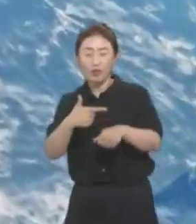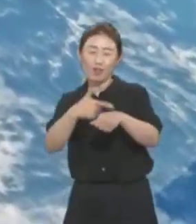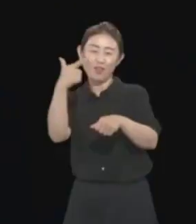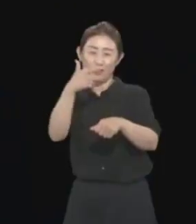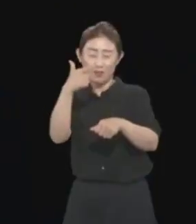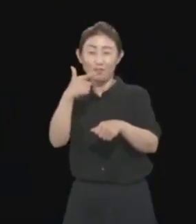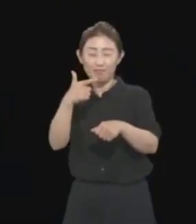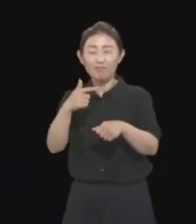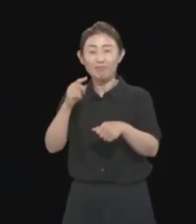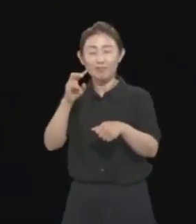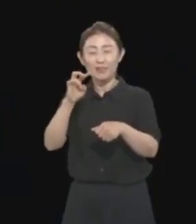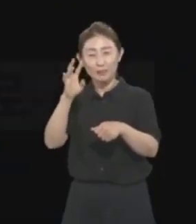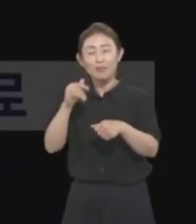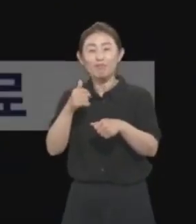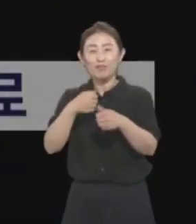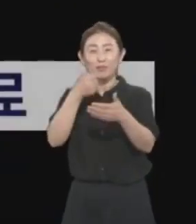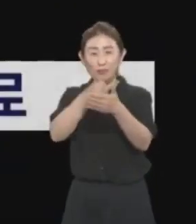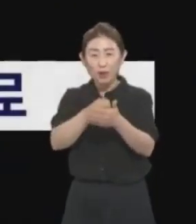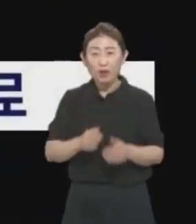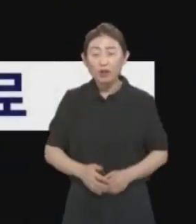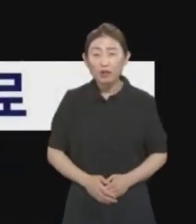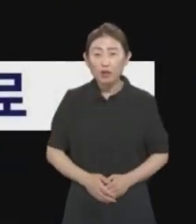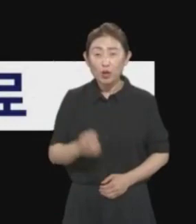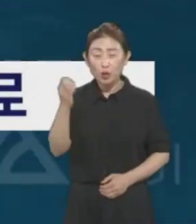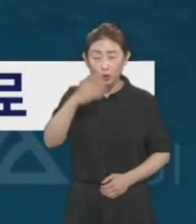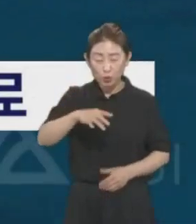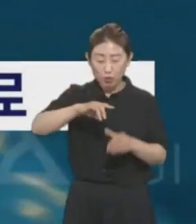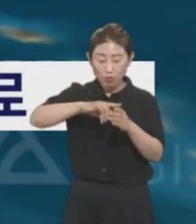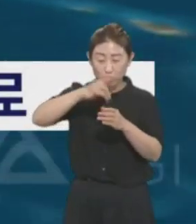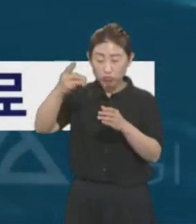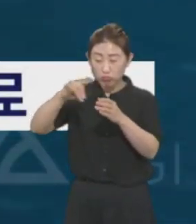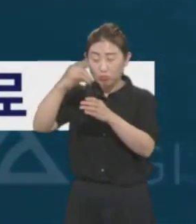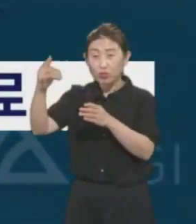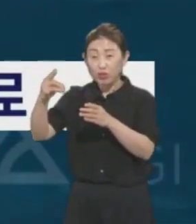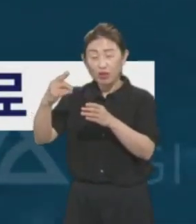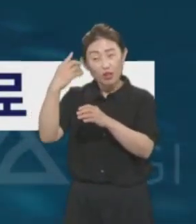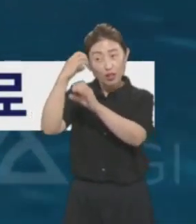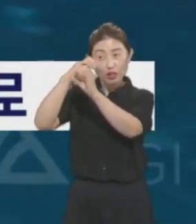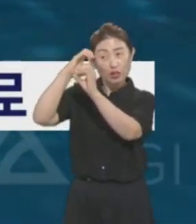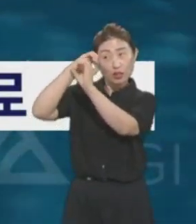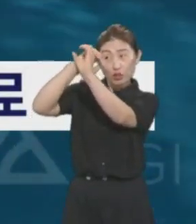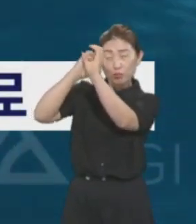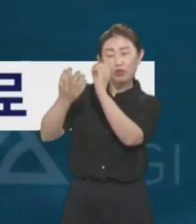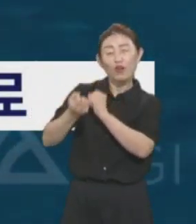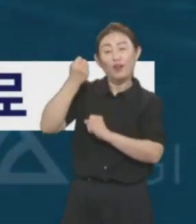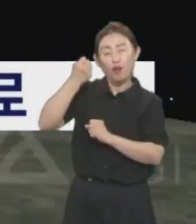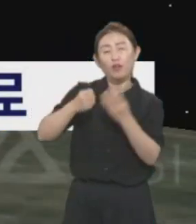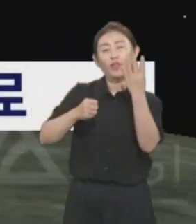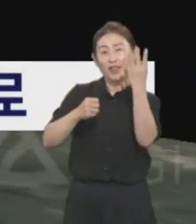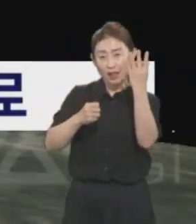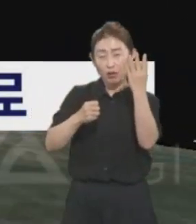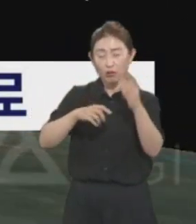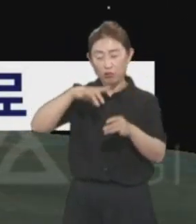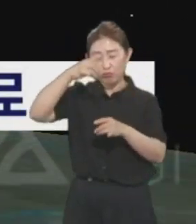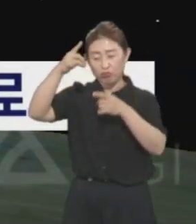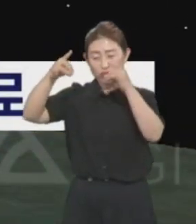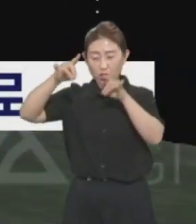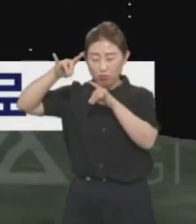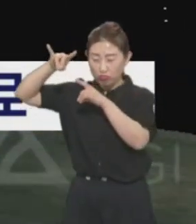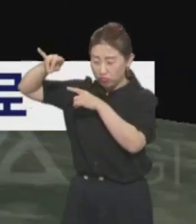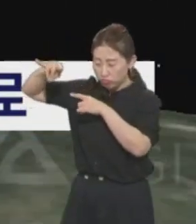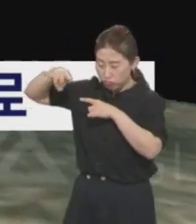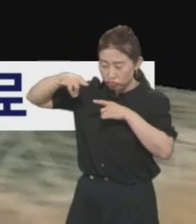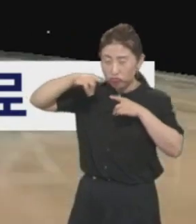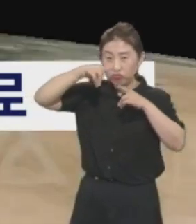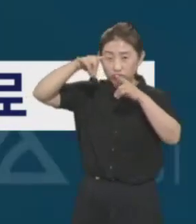정해졌습니다. 또 천문연구원의 큐브 위성 도요셋 4기도 세계 최초로 편대 비행을 하며 미 항공우주국과 우주